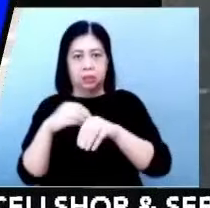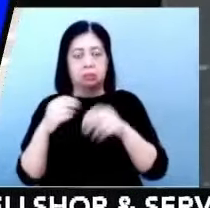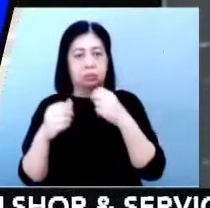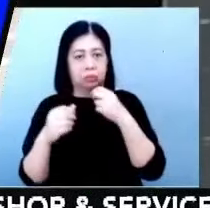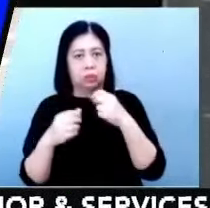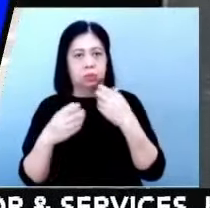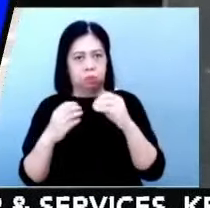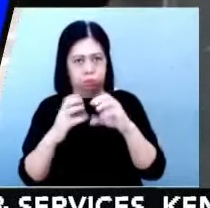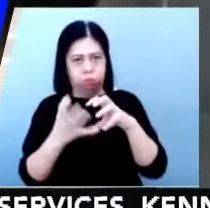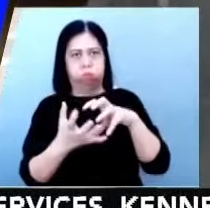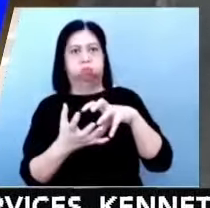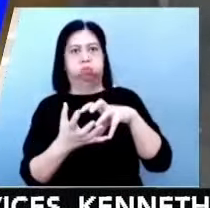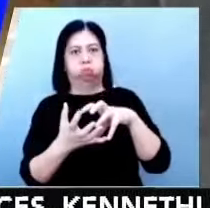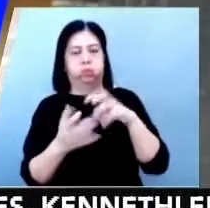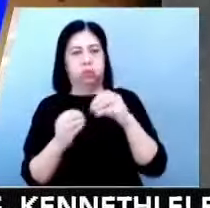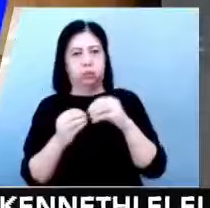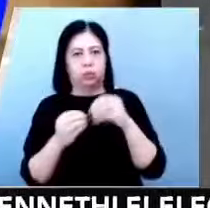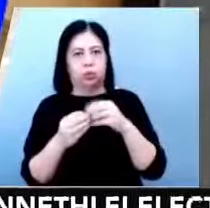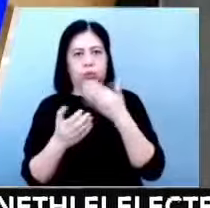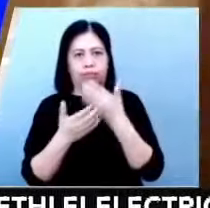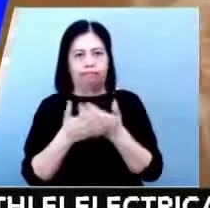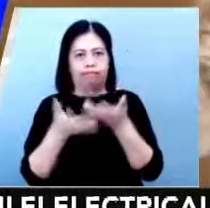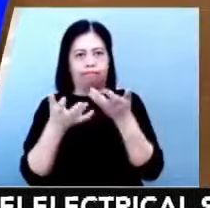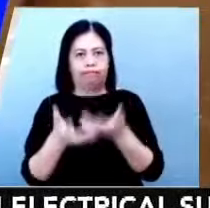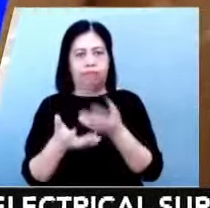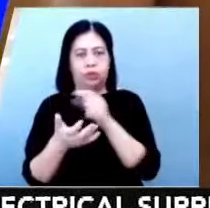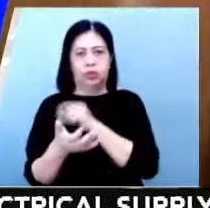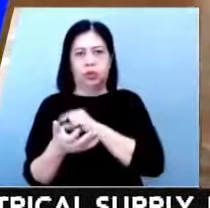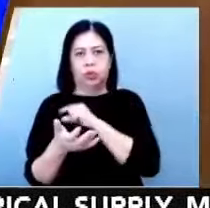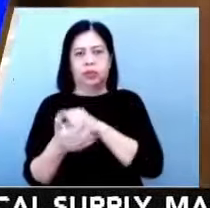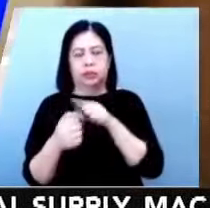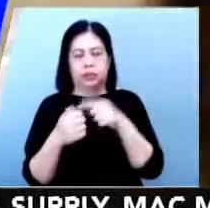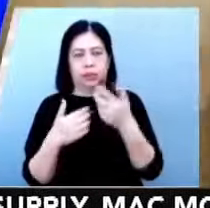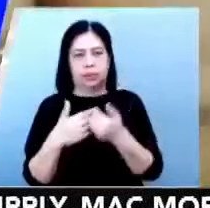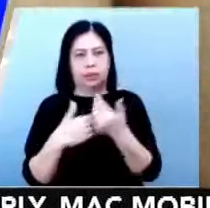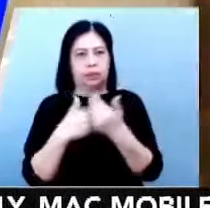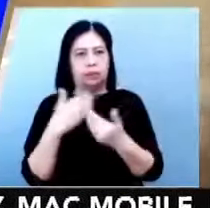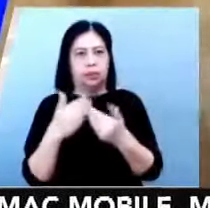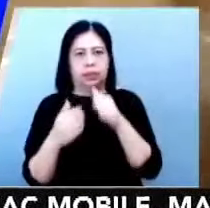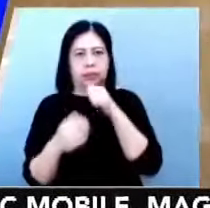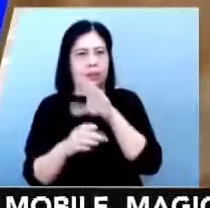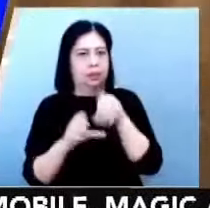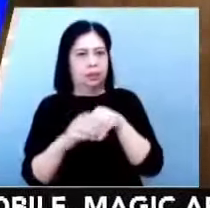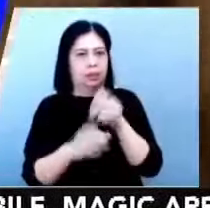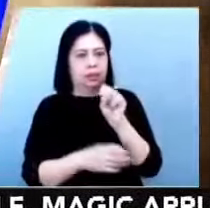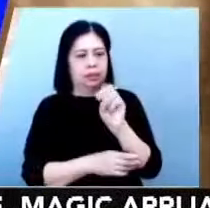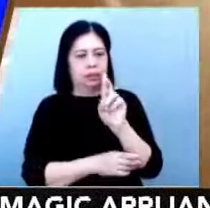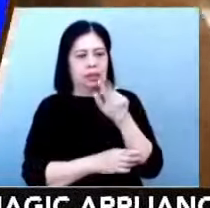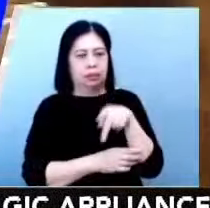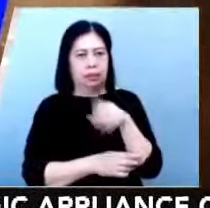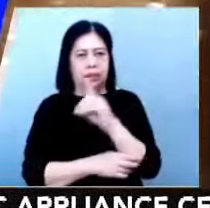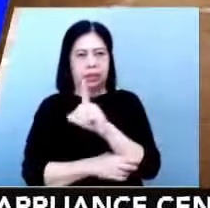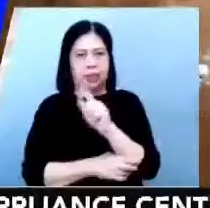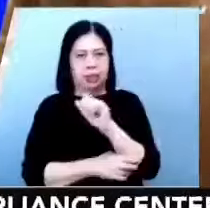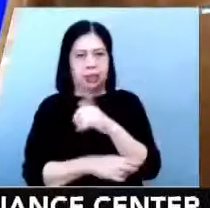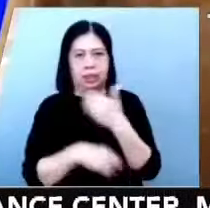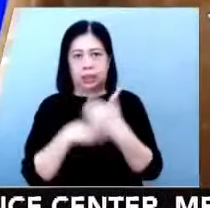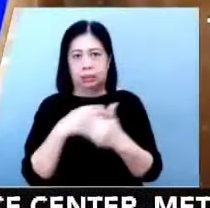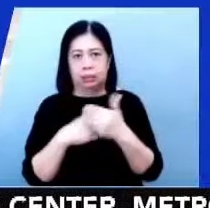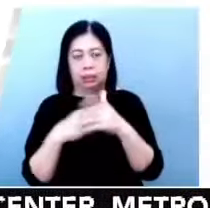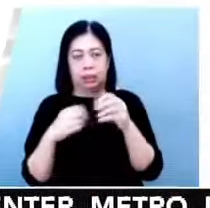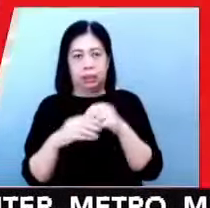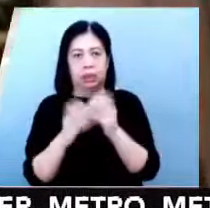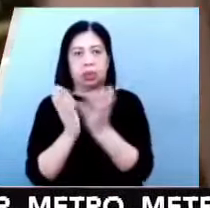pinalaki at mas pinabigat na tinapay. Hindi saklaw ng SRP ng DTI ang tinapay sa mga community